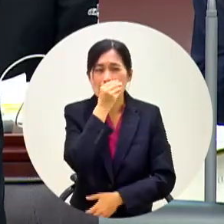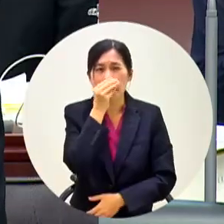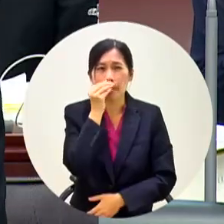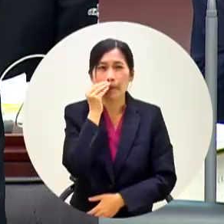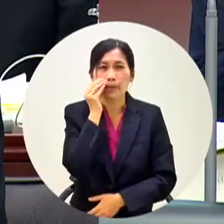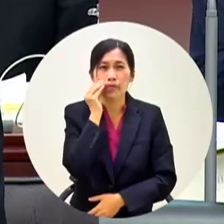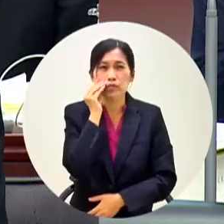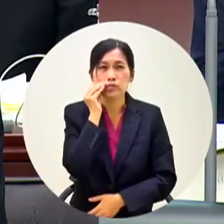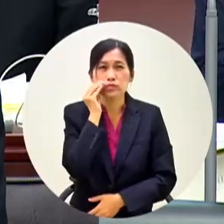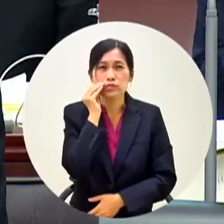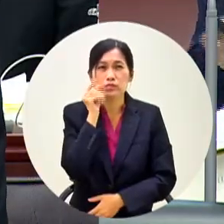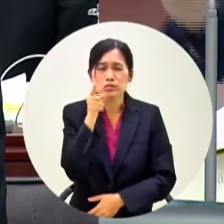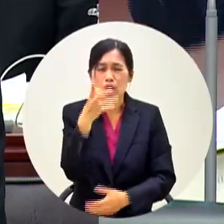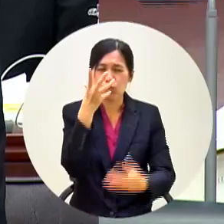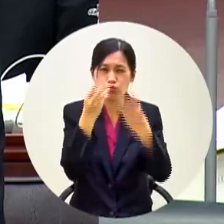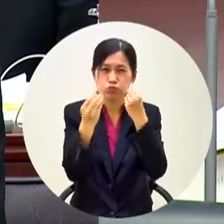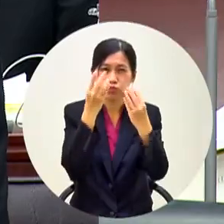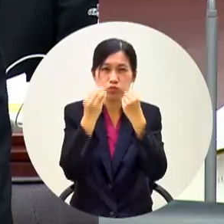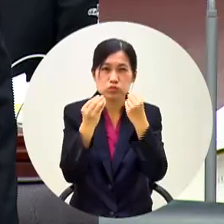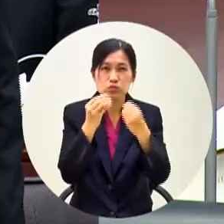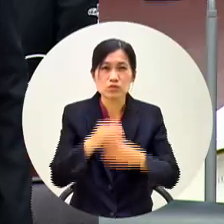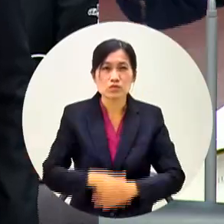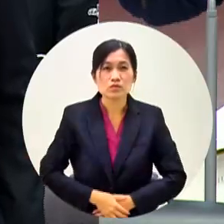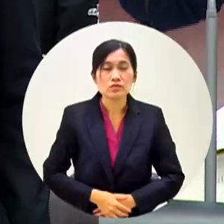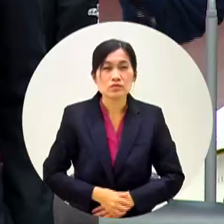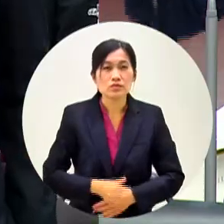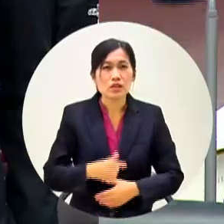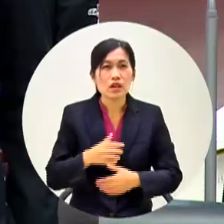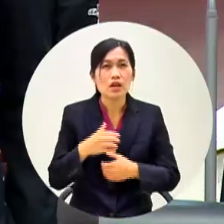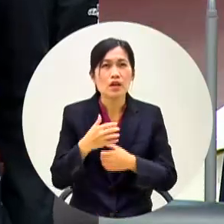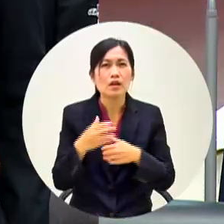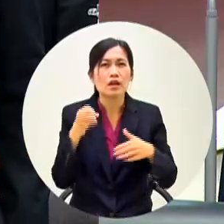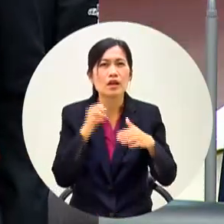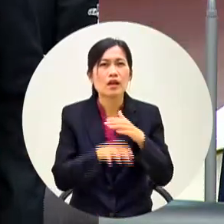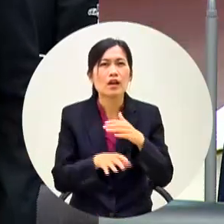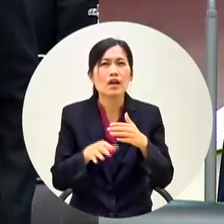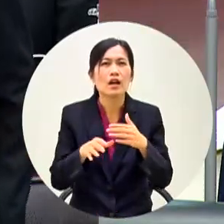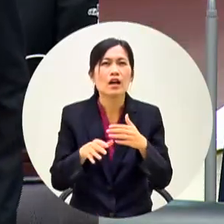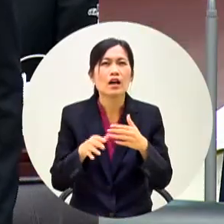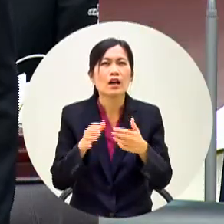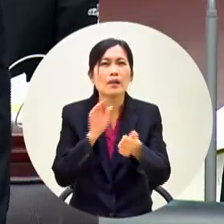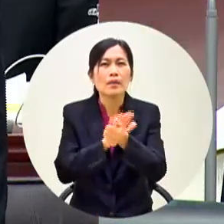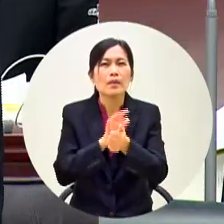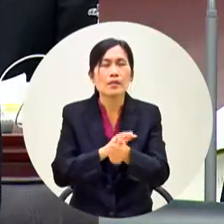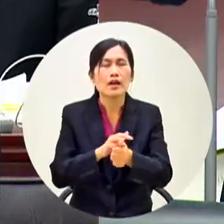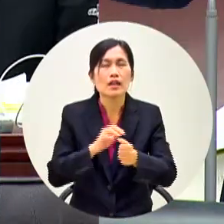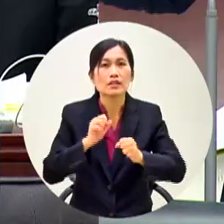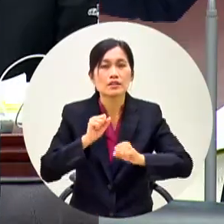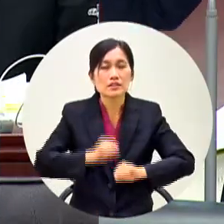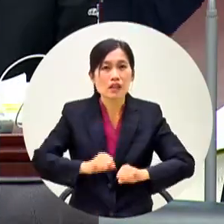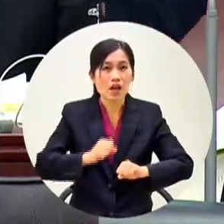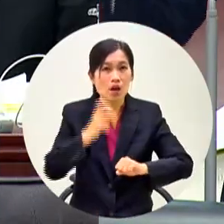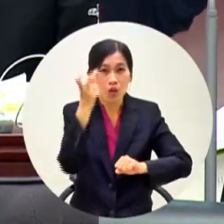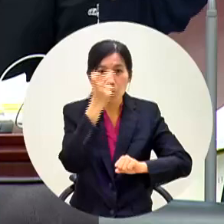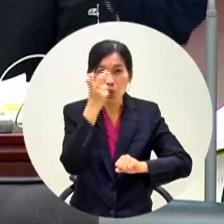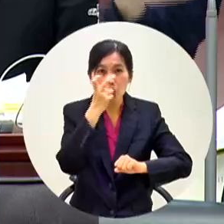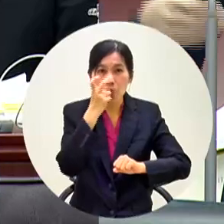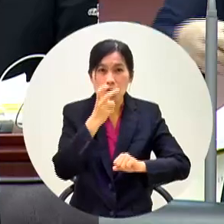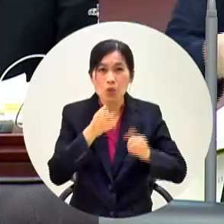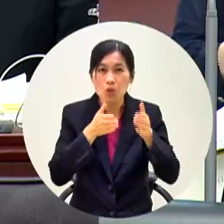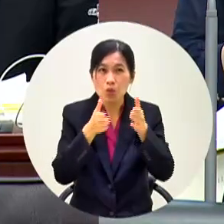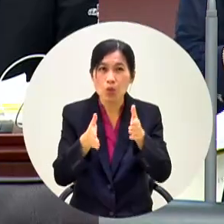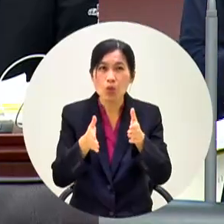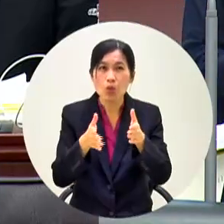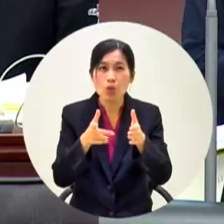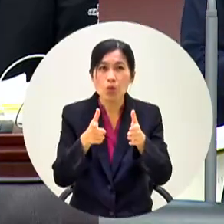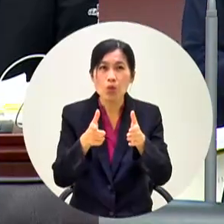很含糊。 所以如果 你看到我本 立法预算上面，他可能是包含了一个案子，然后去做健康的调查。那这个对于所有的居民的部分， 这个